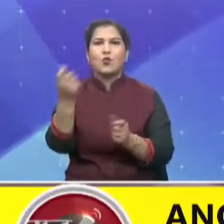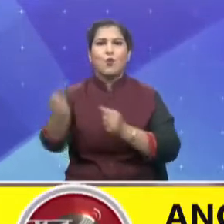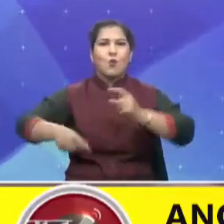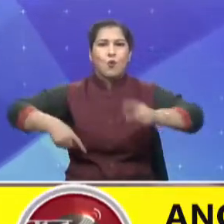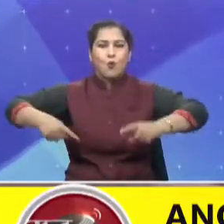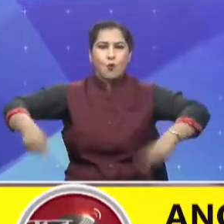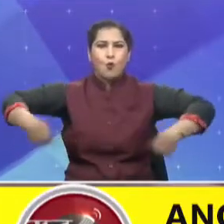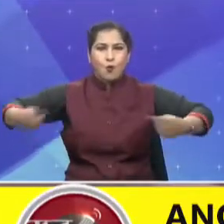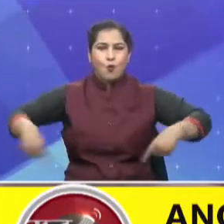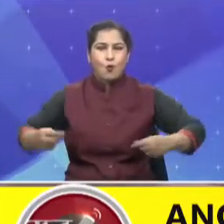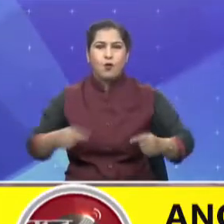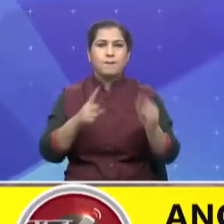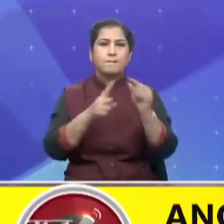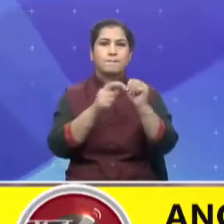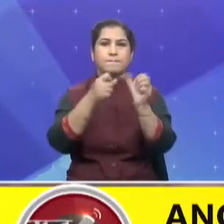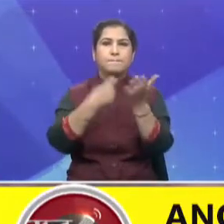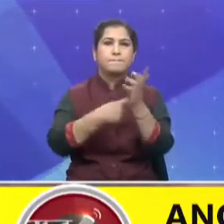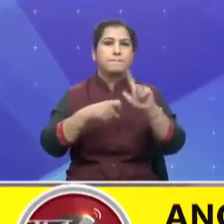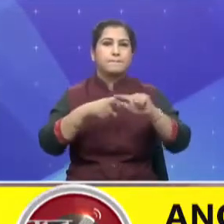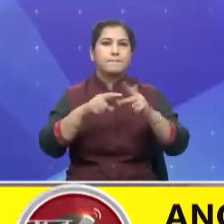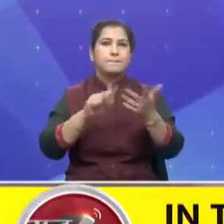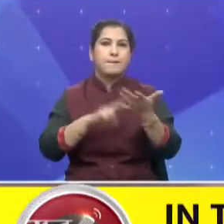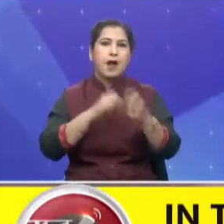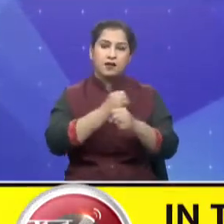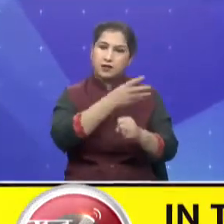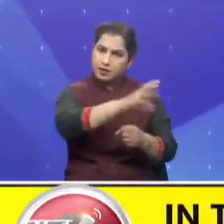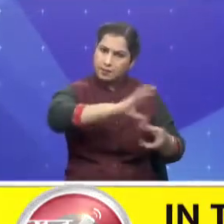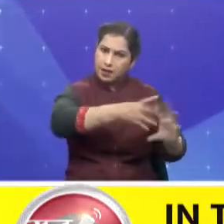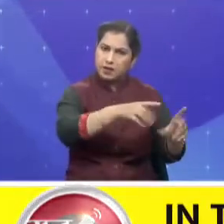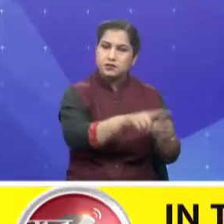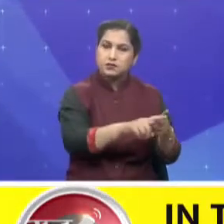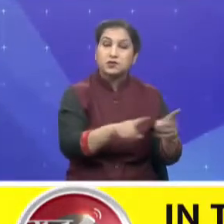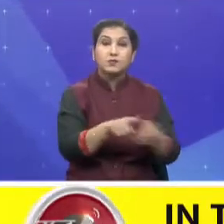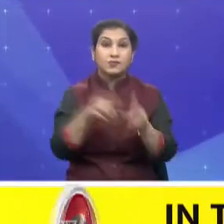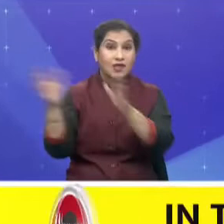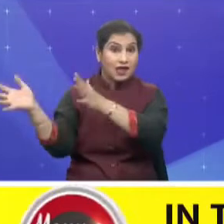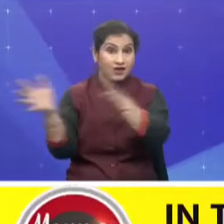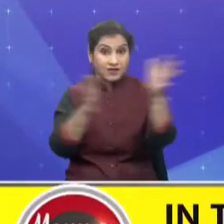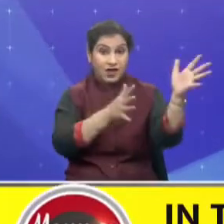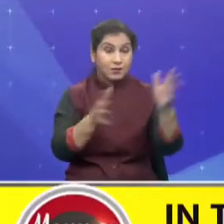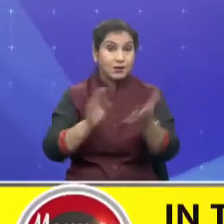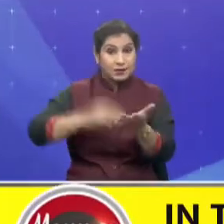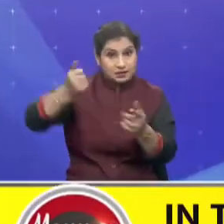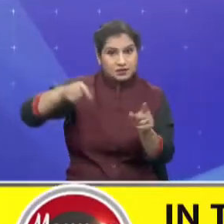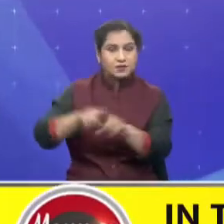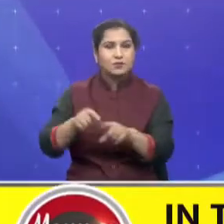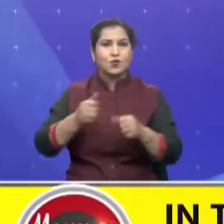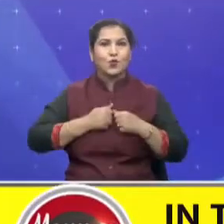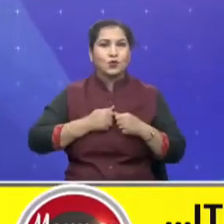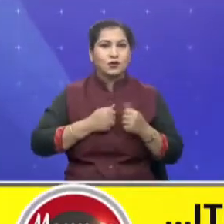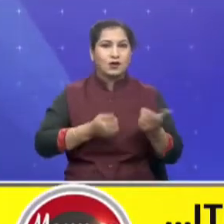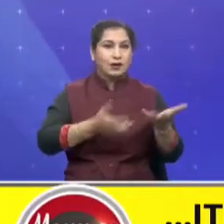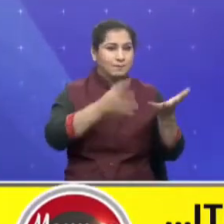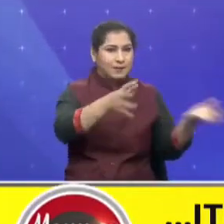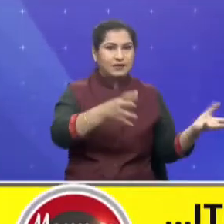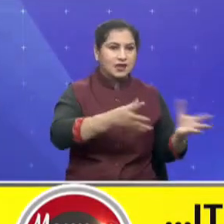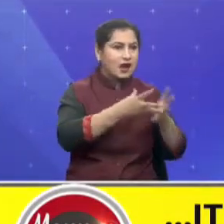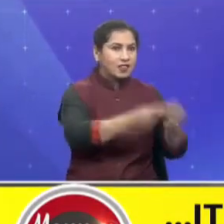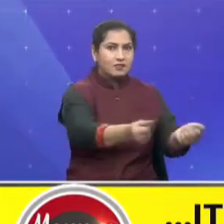पार्किंग स्पेस बना लिया गया है। इसी तरह पर्यावरण मंत्रालय ने अपनी खाली हुए जंकयार्ड